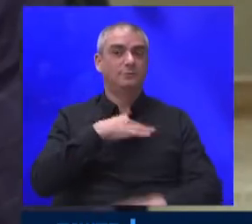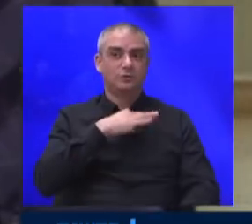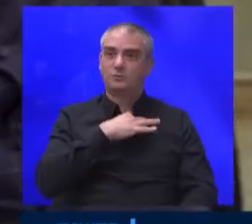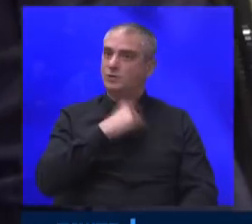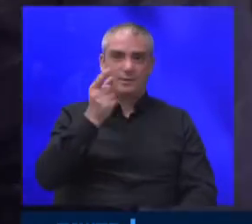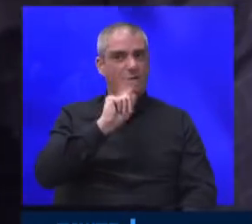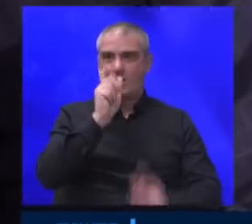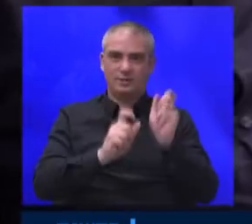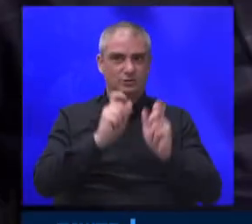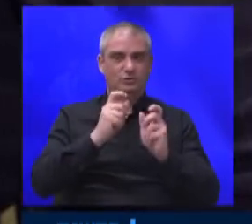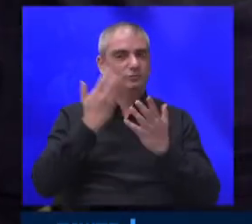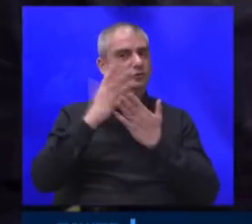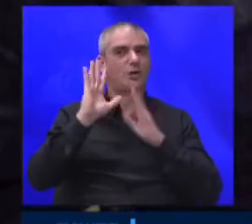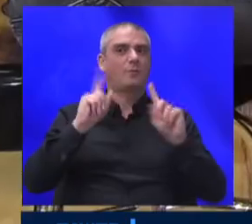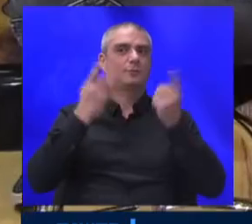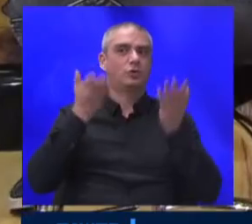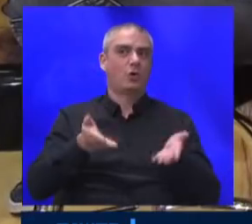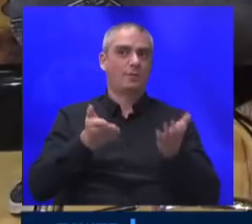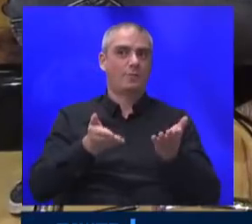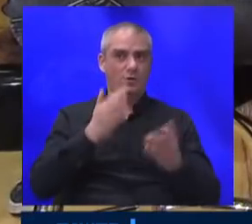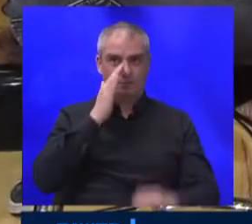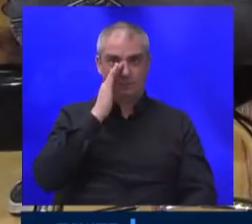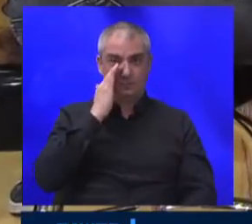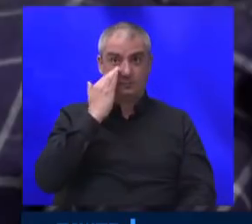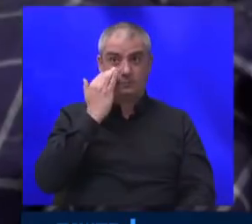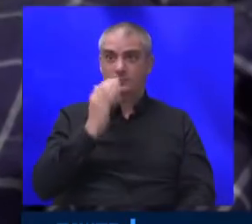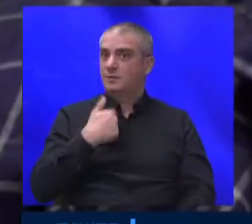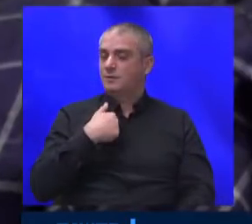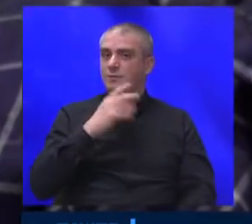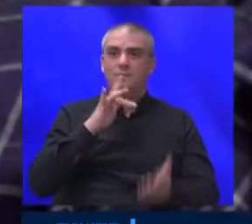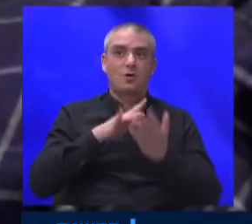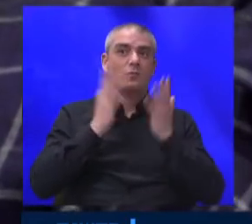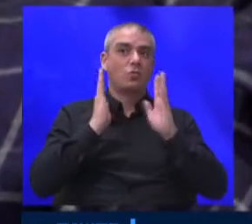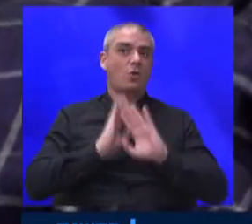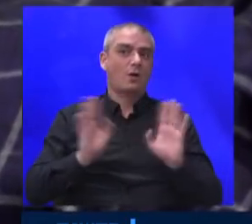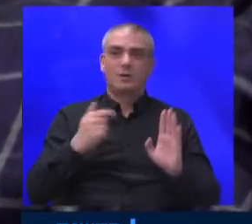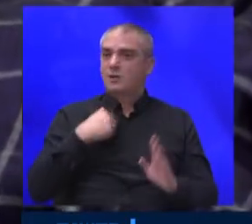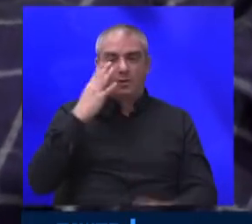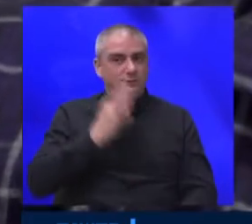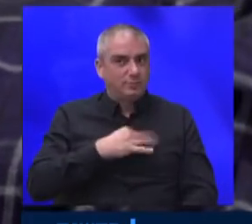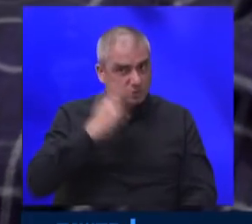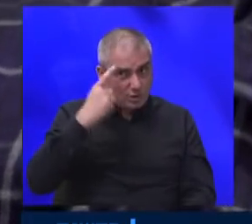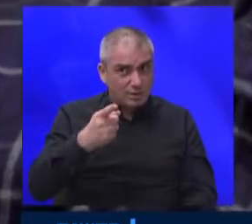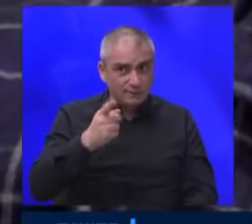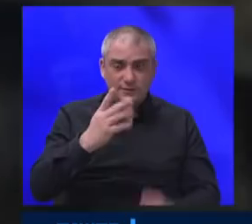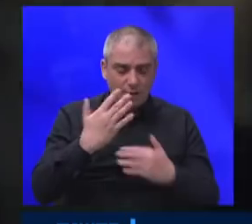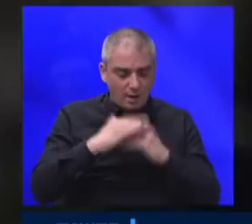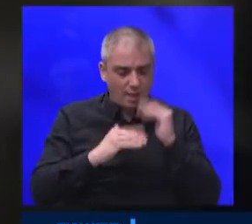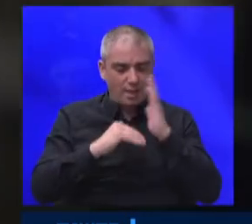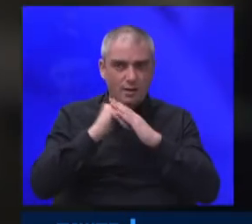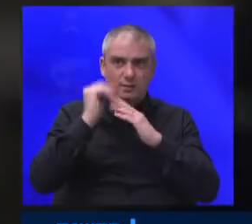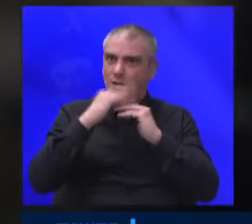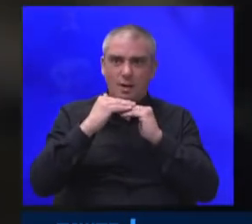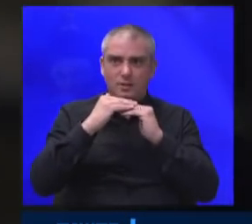שהתעלמו ממה שקורה כאן. אנחנו במקום נוראי. אנחנו לא שמים לב, את יודעת, זה נרקם לאט לאט. לא לאט, זה נרקם מהר,